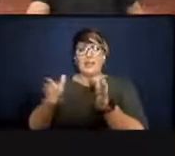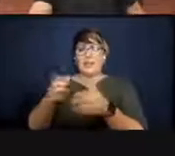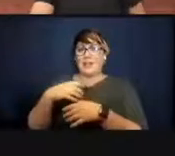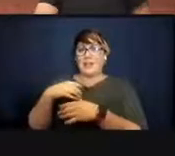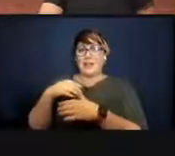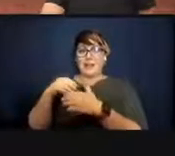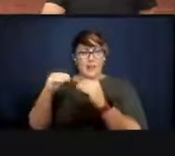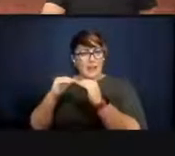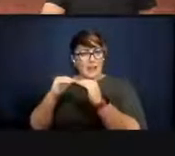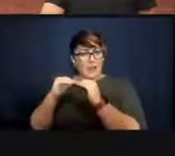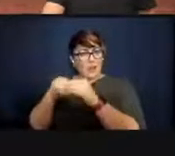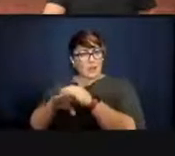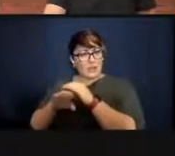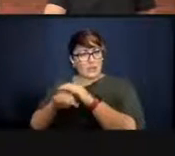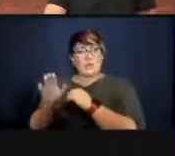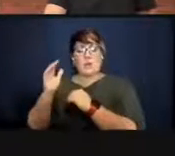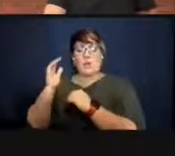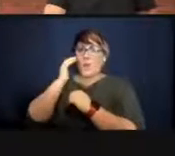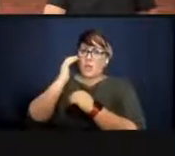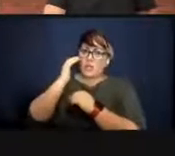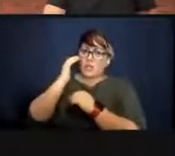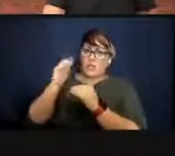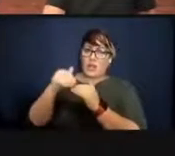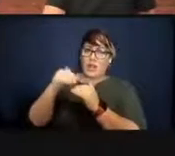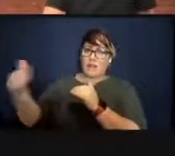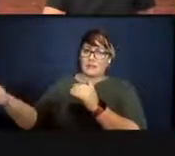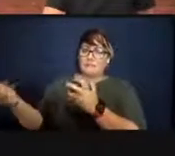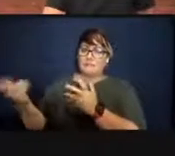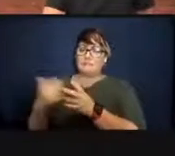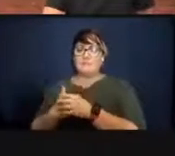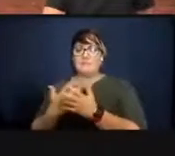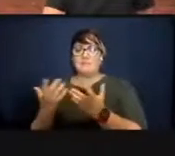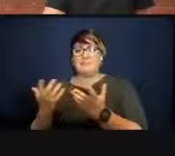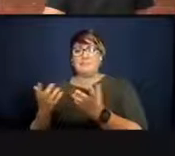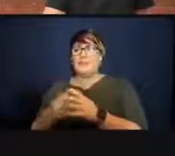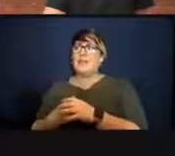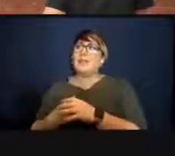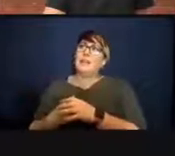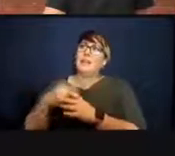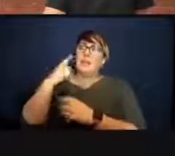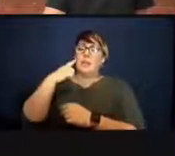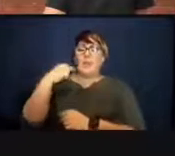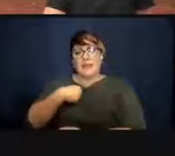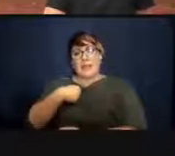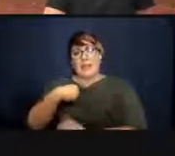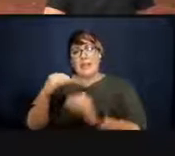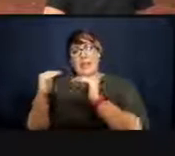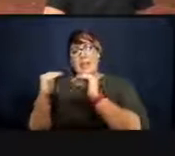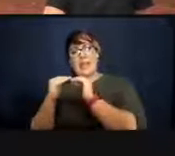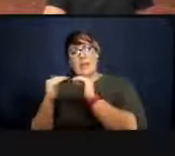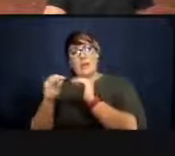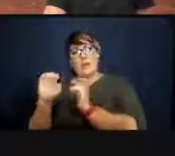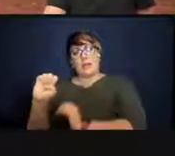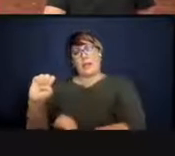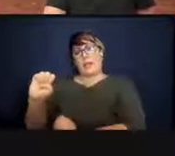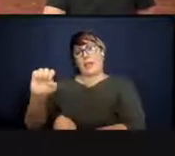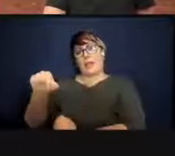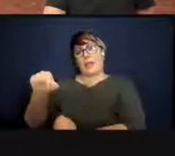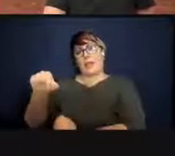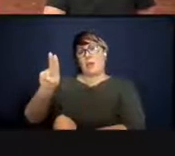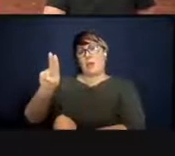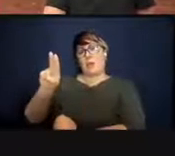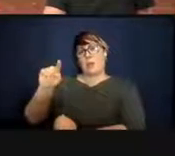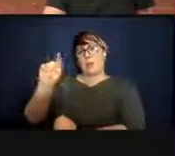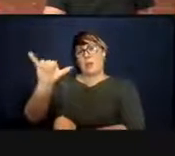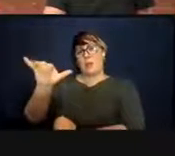لتطبيقه. فإن الوصول العادل بالنسبة إلي، عندما نتحدث عن الإنصاف